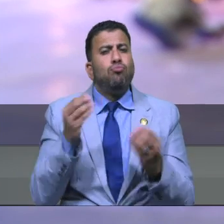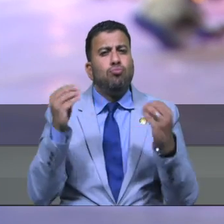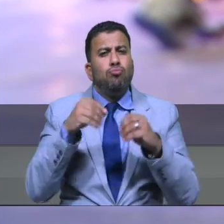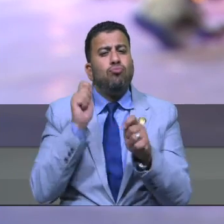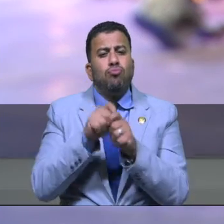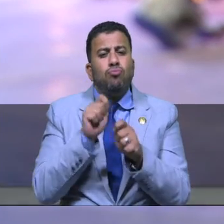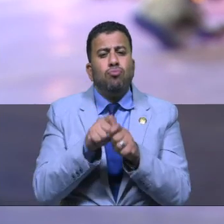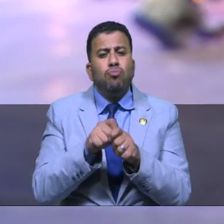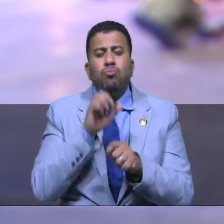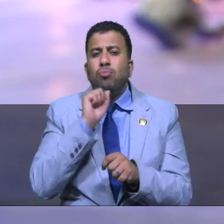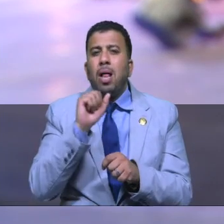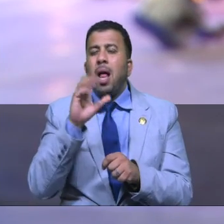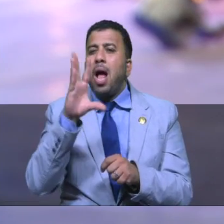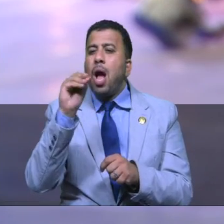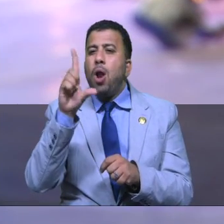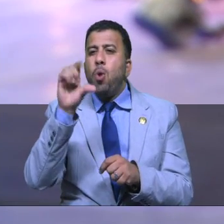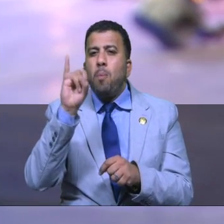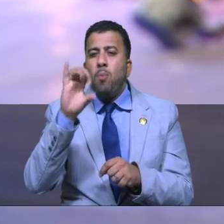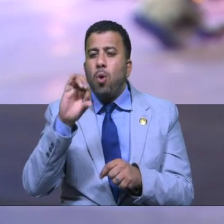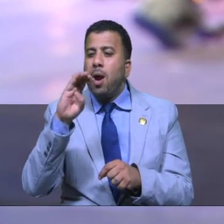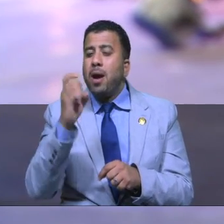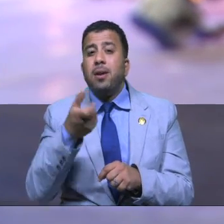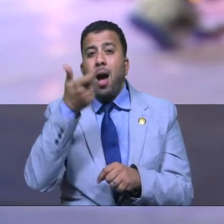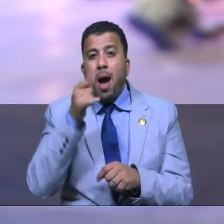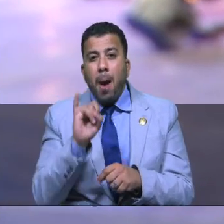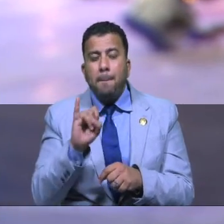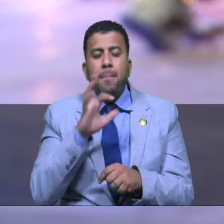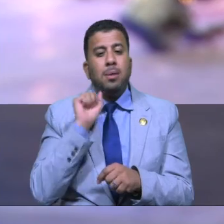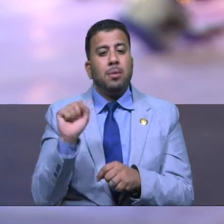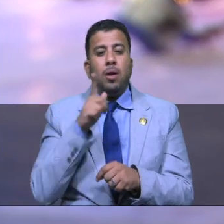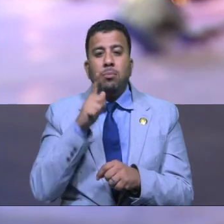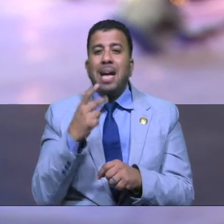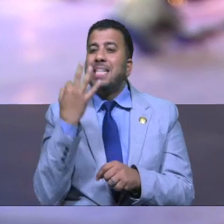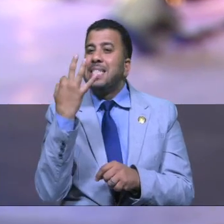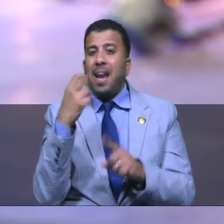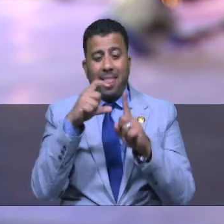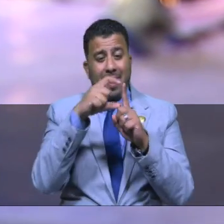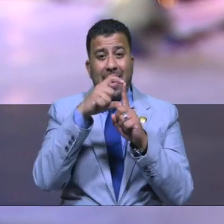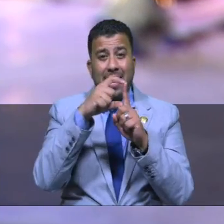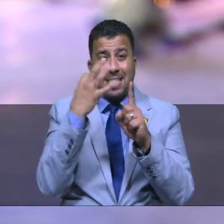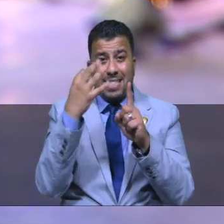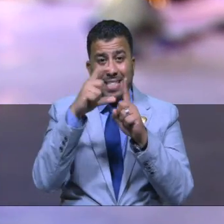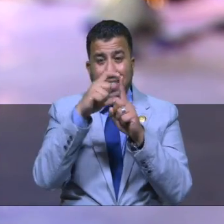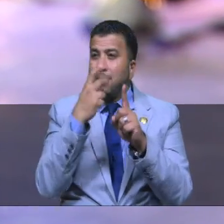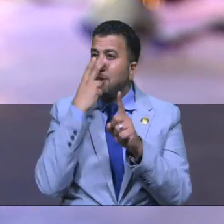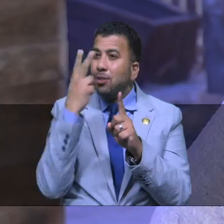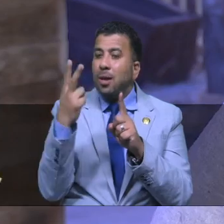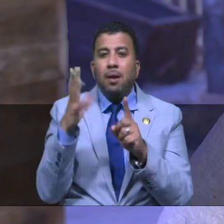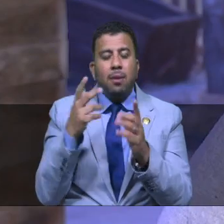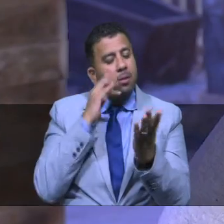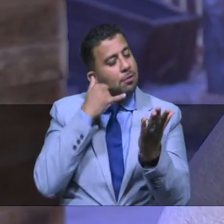صناعة الهولوجرام. هالطريقة راح صناعة الـ 3D، المشاهد الـ 3D عن طريق